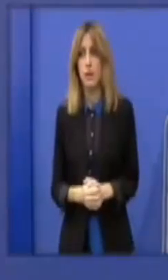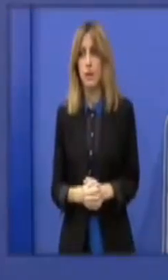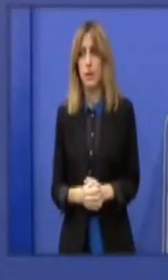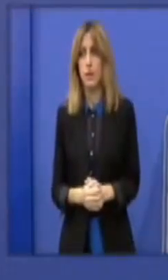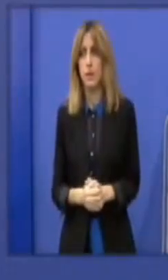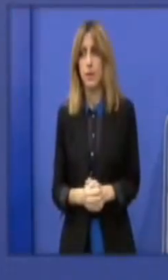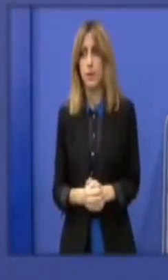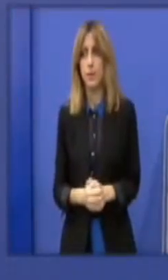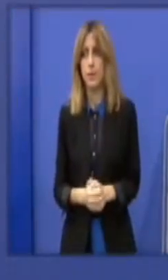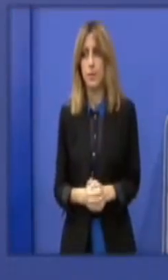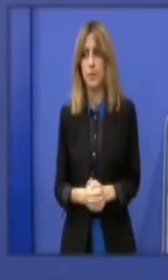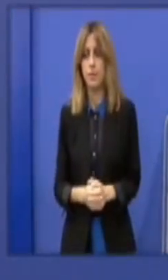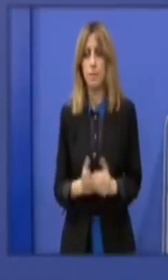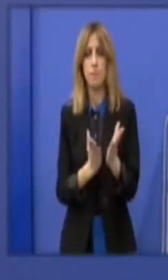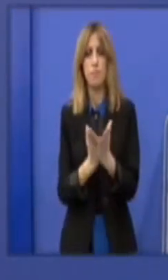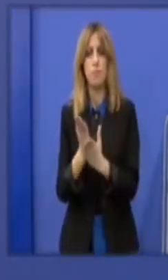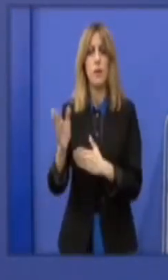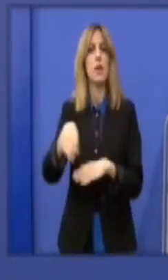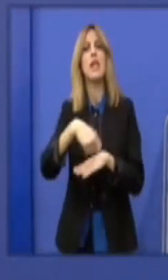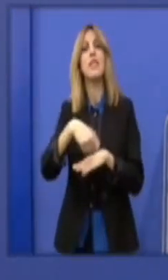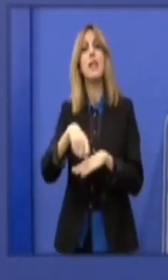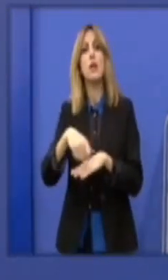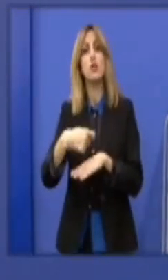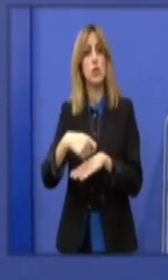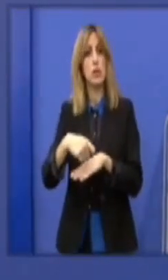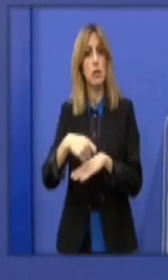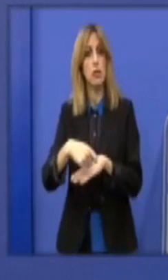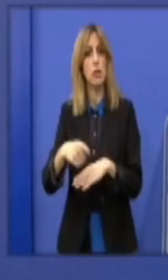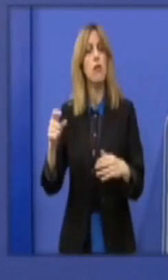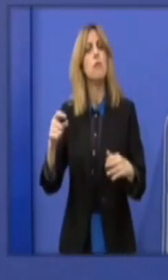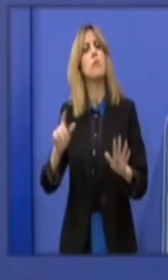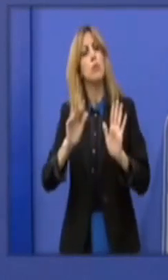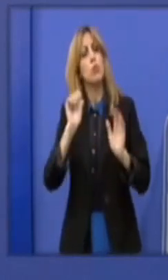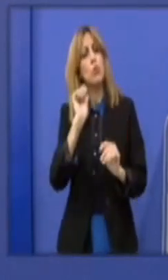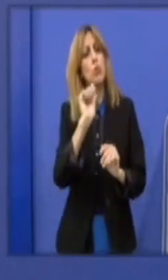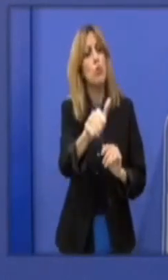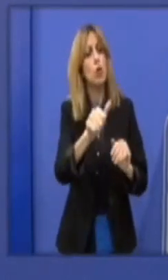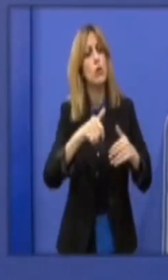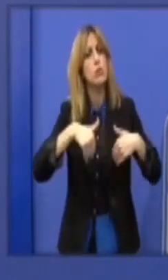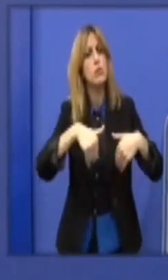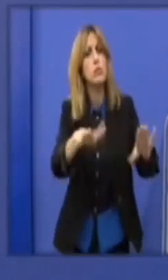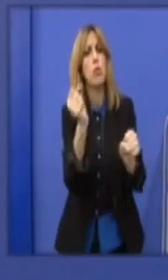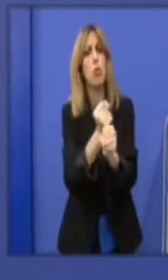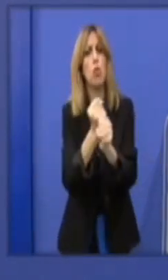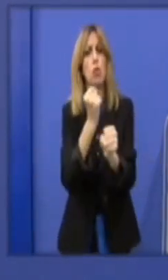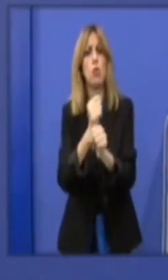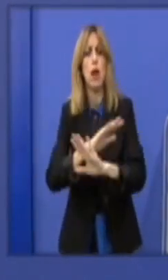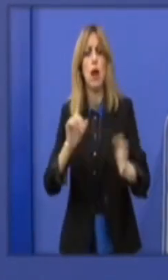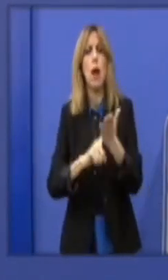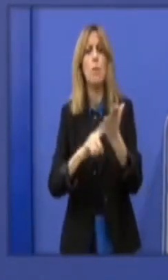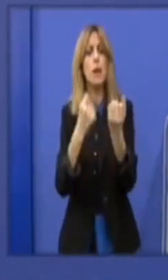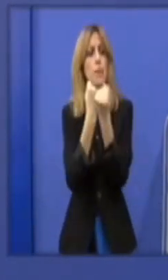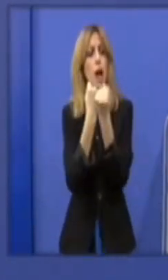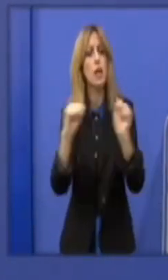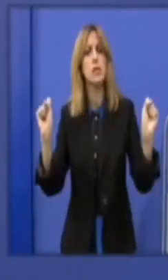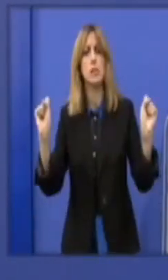Η δικαιοσύνη κάνει ανεπηρέαστη τη δουλειά της. Οι αρχές είναι κυριολεκτικά ανεξάρτητες. Η